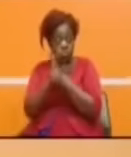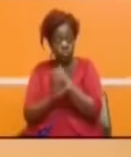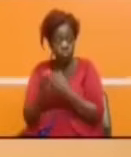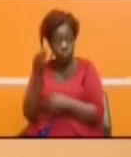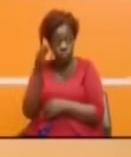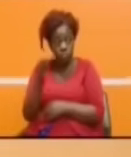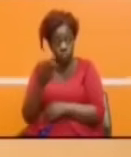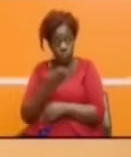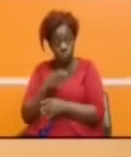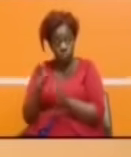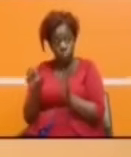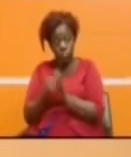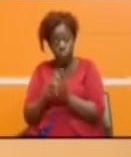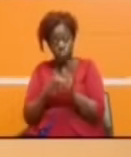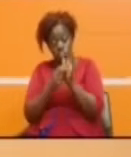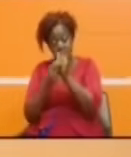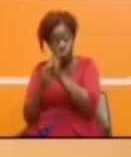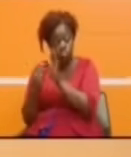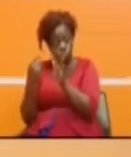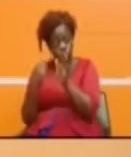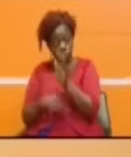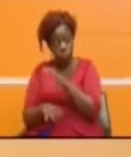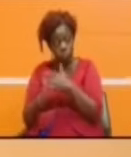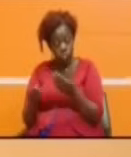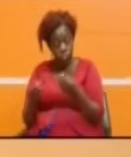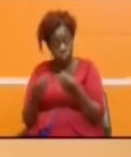alina obukakafu obulaga nti nno nga lwomu